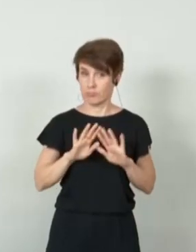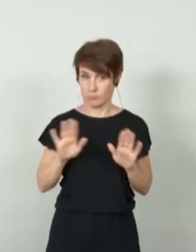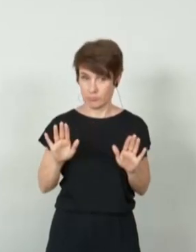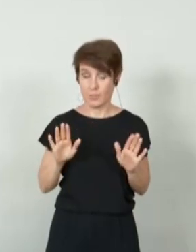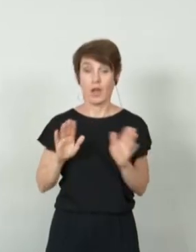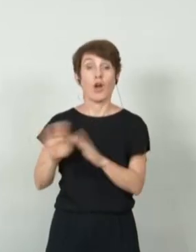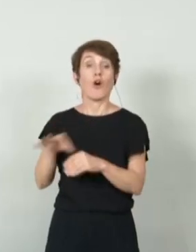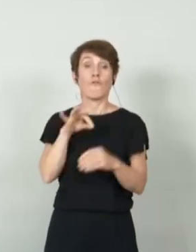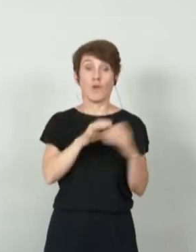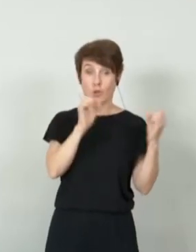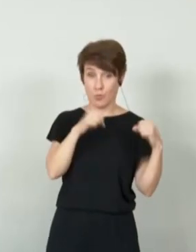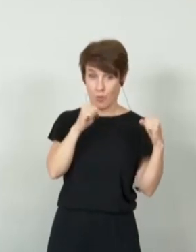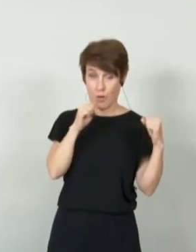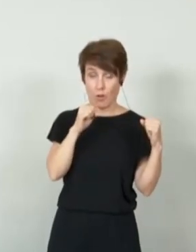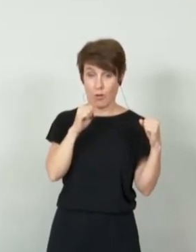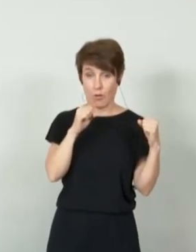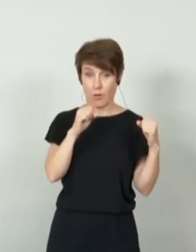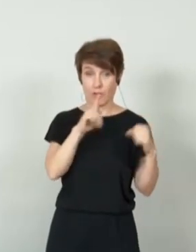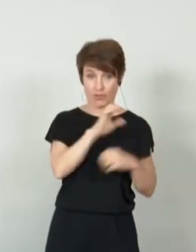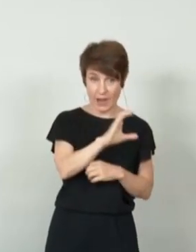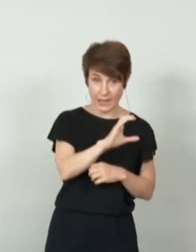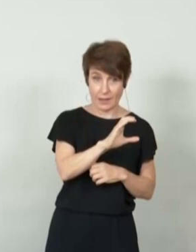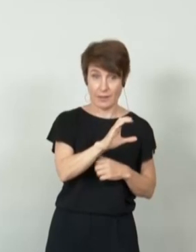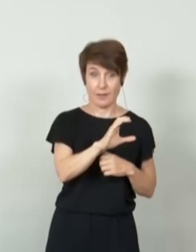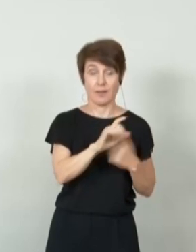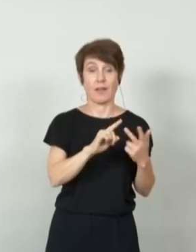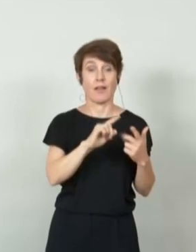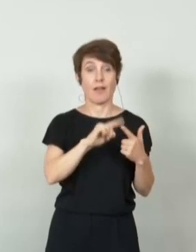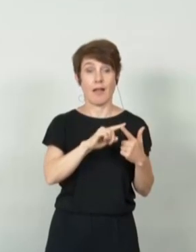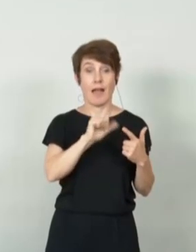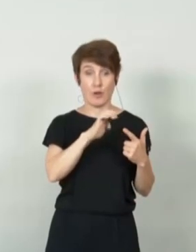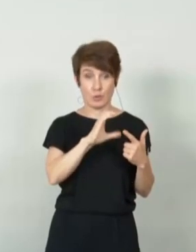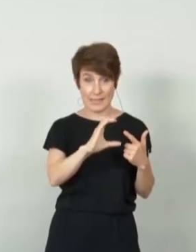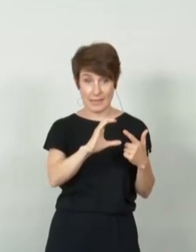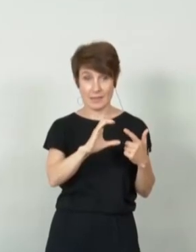pour donc Jacques AEC